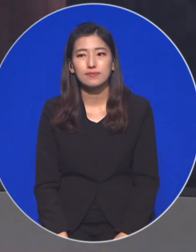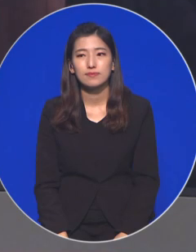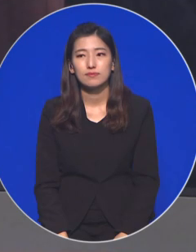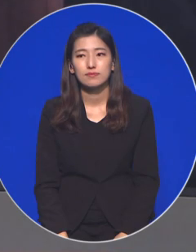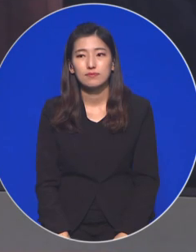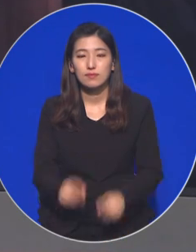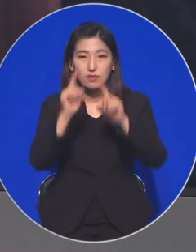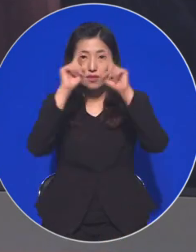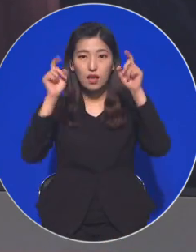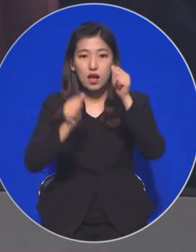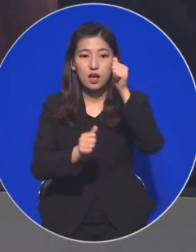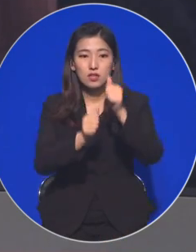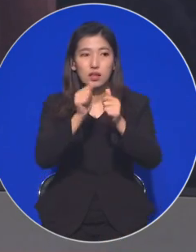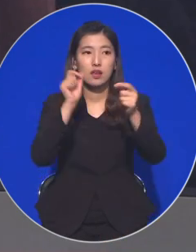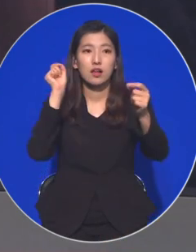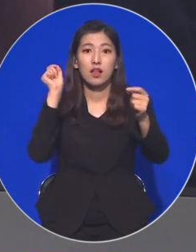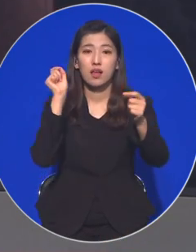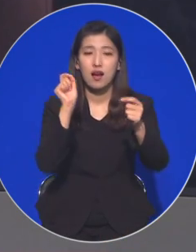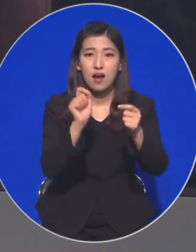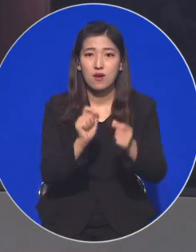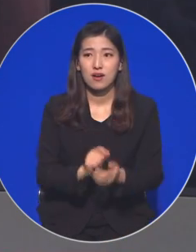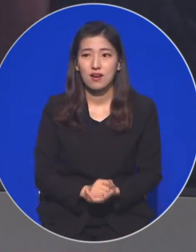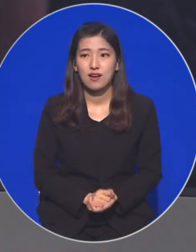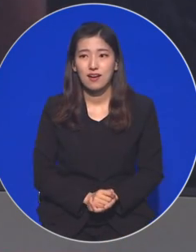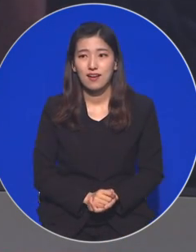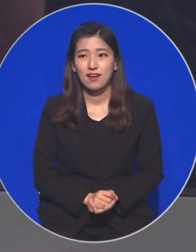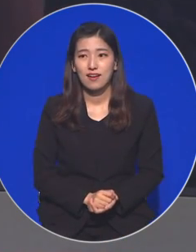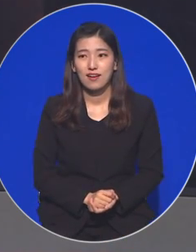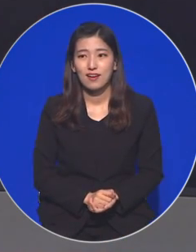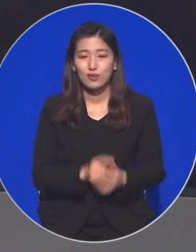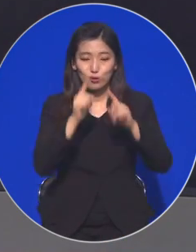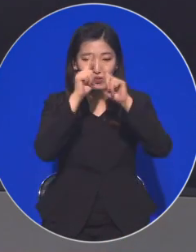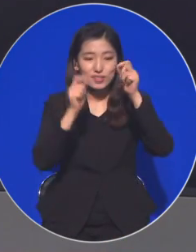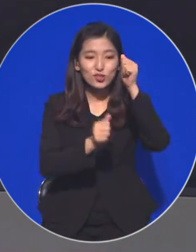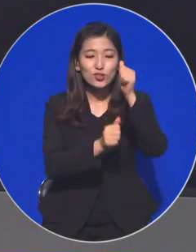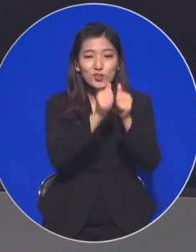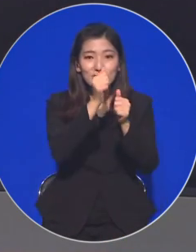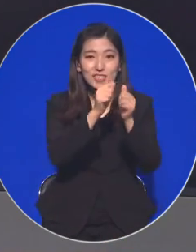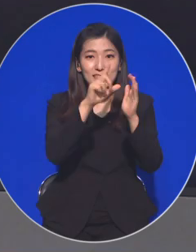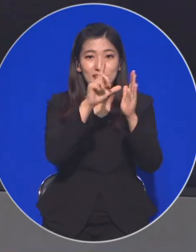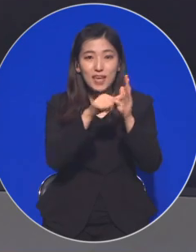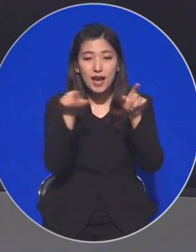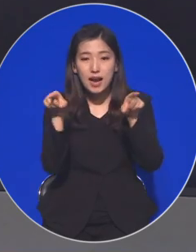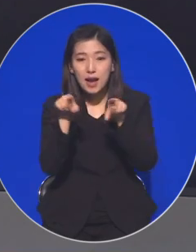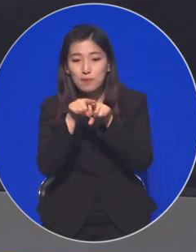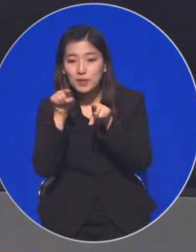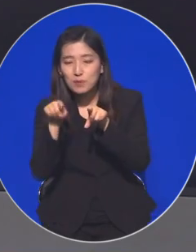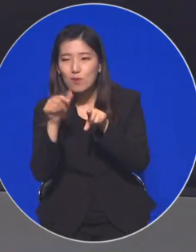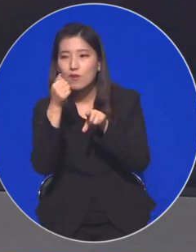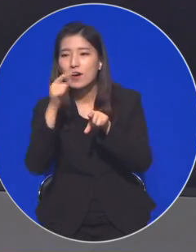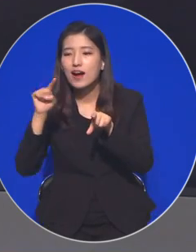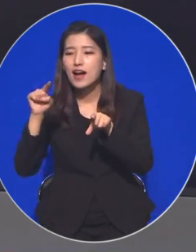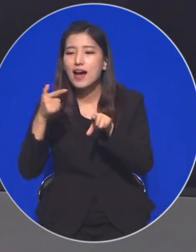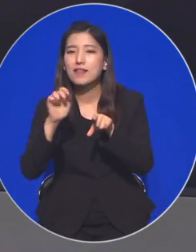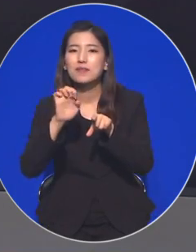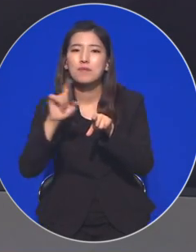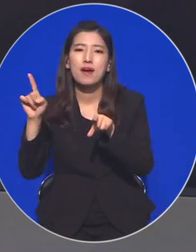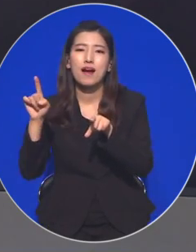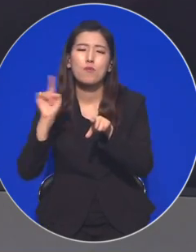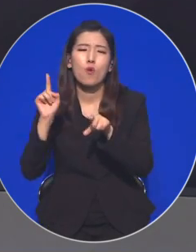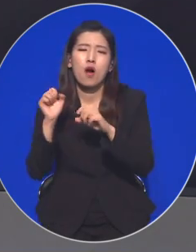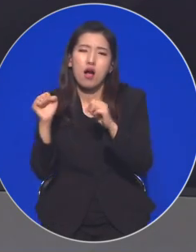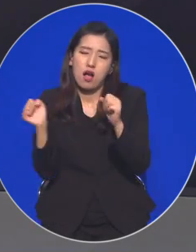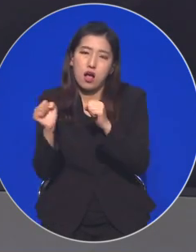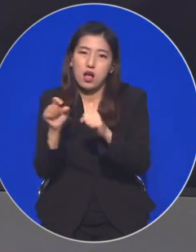수능 시험이 며칠 남지 않았습니다. 수능과 짝을 이루는 단어 가운데 하나가 반파인데요. 역대 수능 날